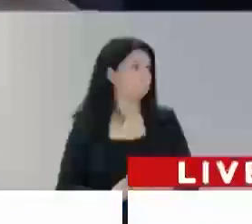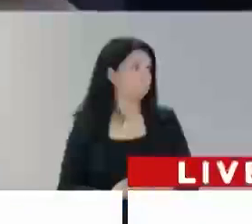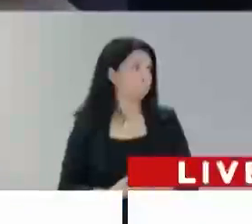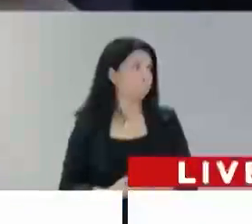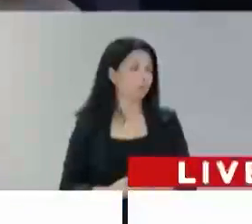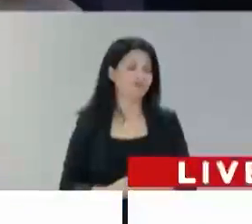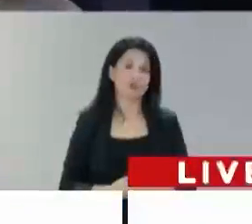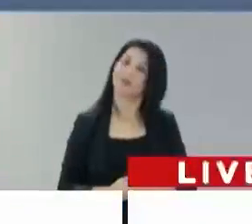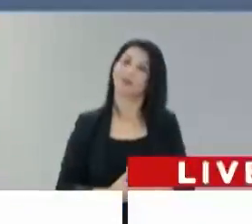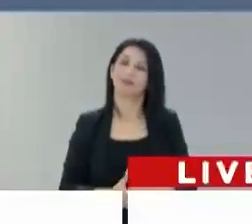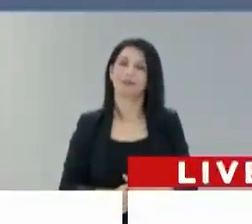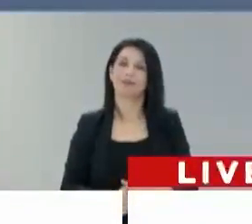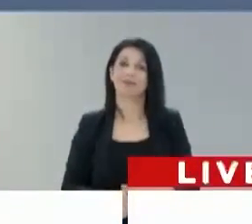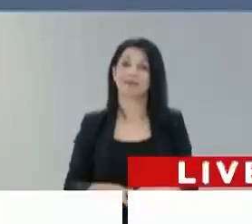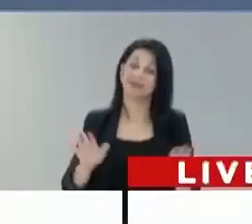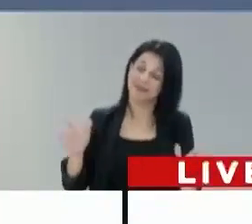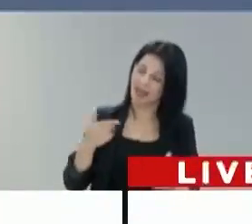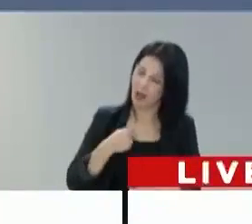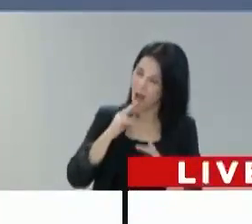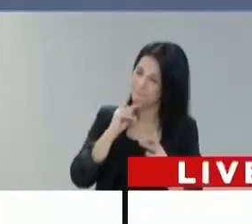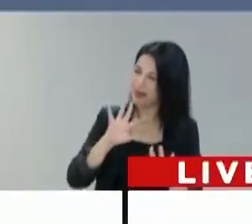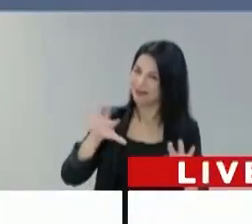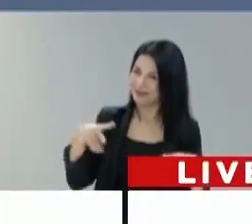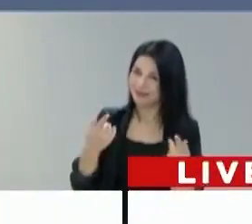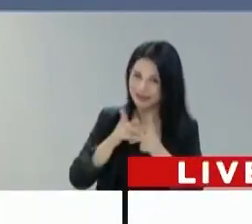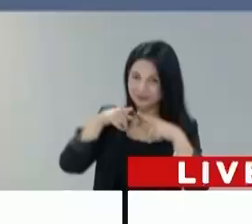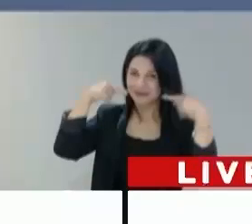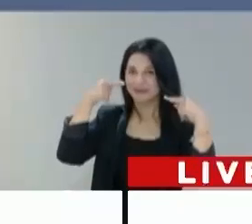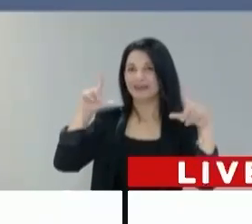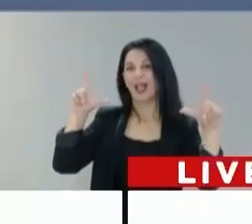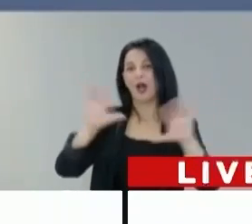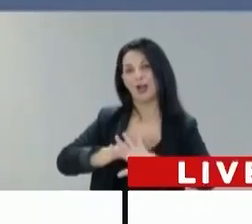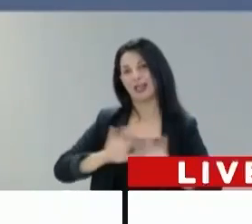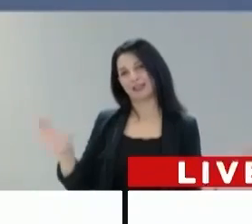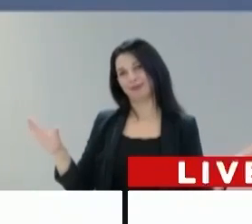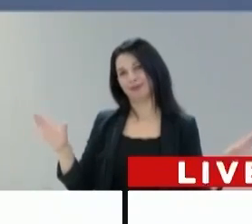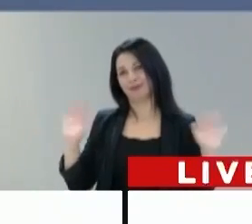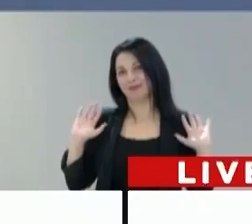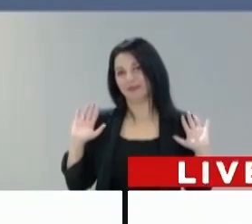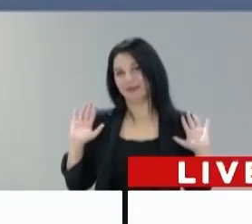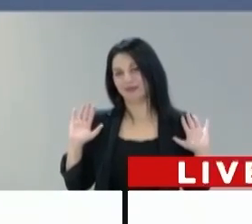τη συζήτηση για την κεντροαριστερά ο κύριος Ανδρουλάκης βλέπει τον Αλέξη Τσίπρα?